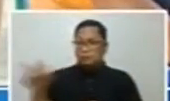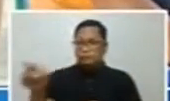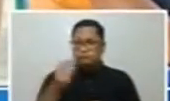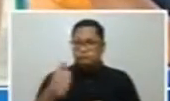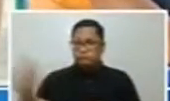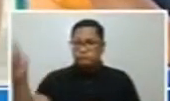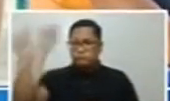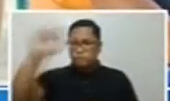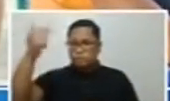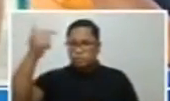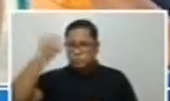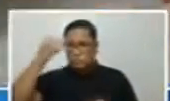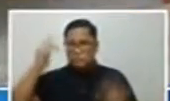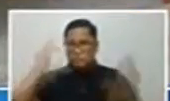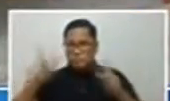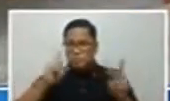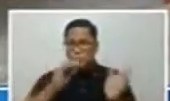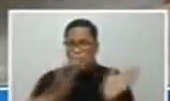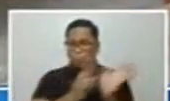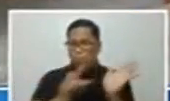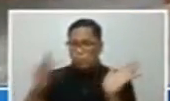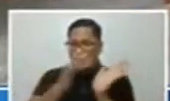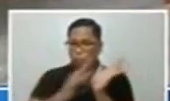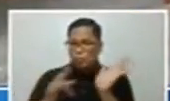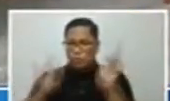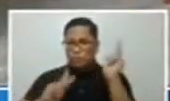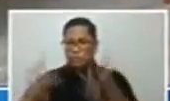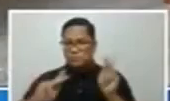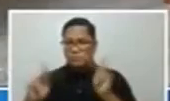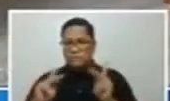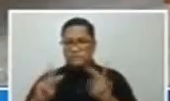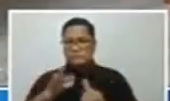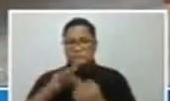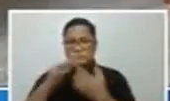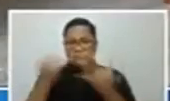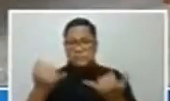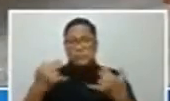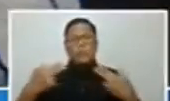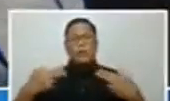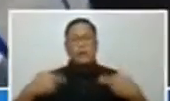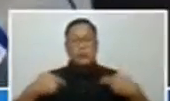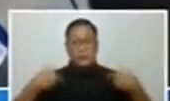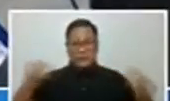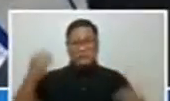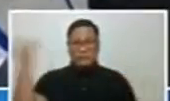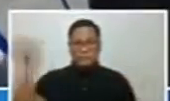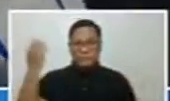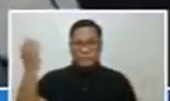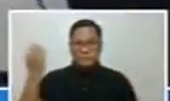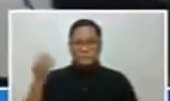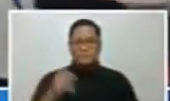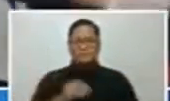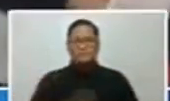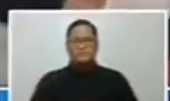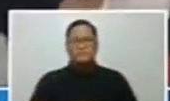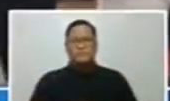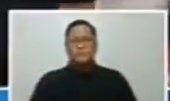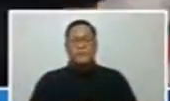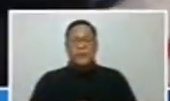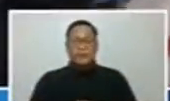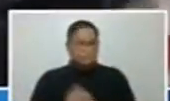DSWD. No? At ang maganda rito ngayon kasi, yung relief agad application yung ginamit. Dahil meron